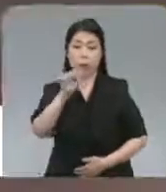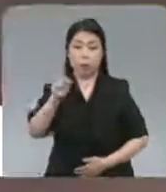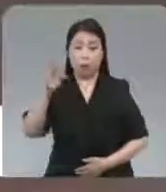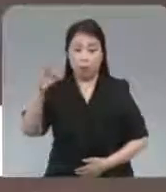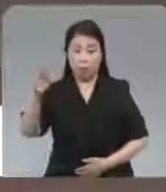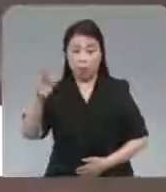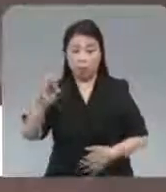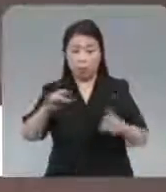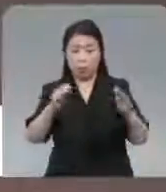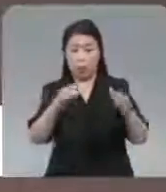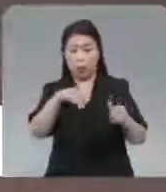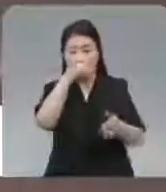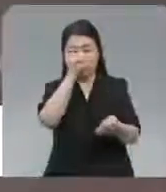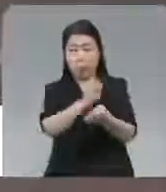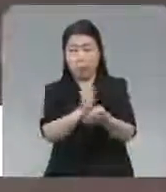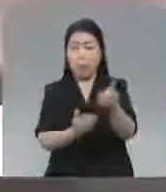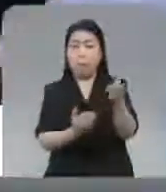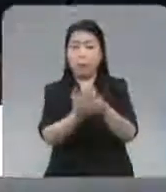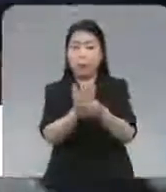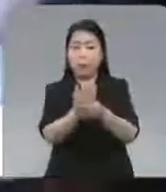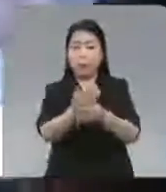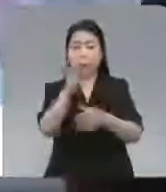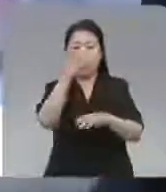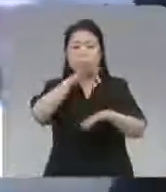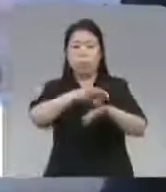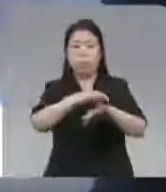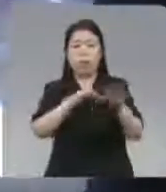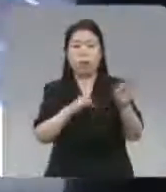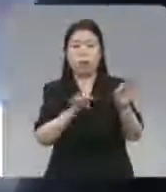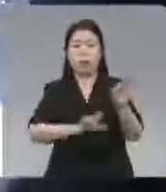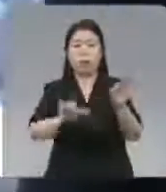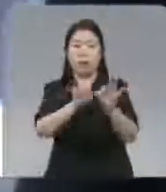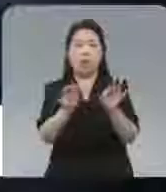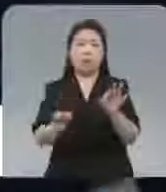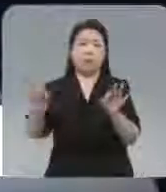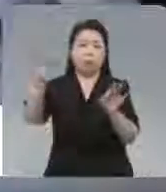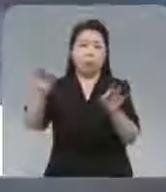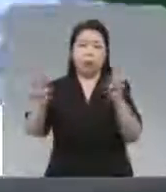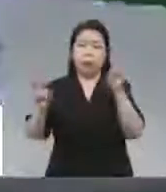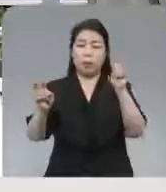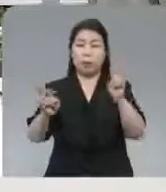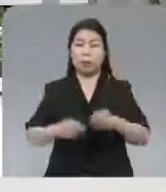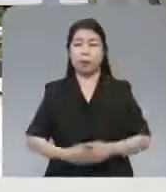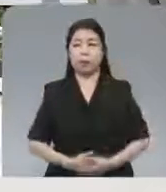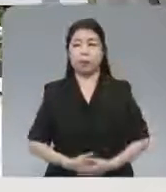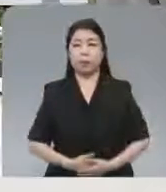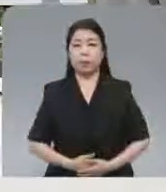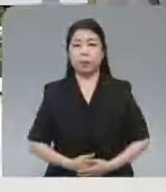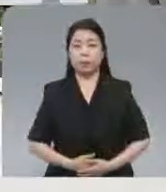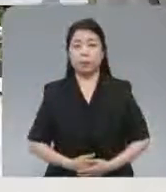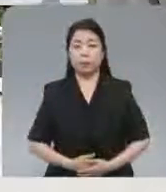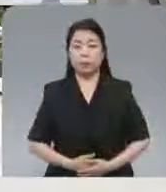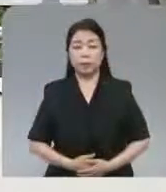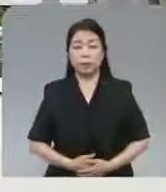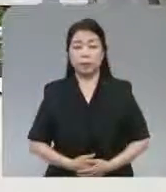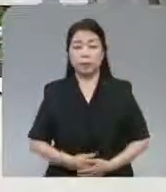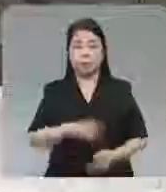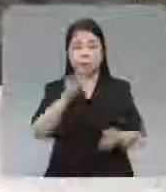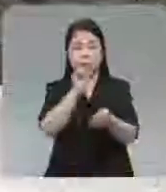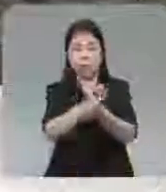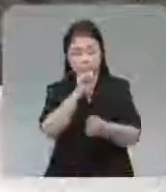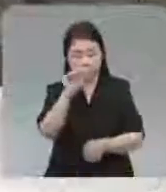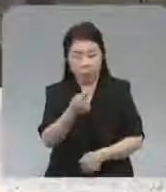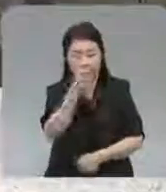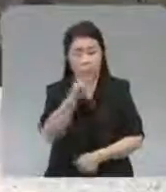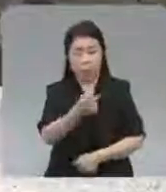dengan adanya larangan perpindahan di wilayah tersebut muncul kekhawatiran akan meningkatnya harga daging babi di Korea Selatan karena gangguan